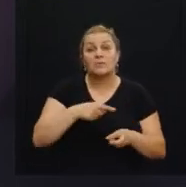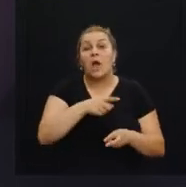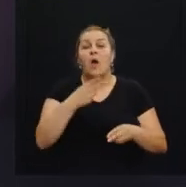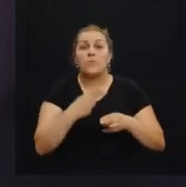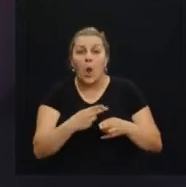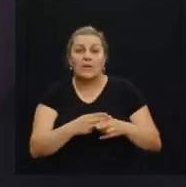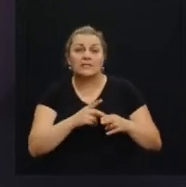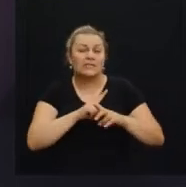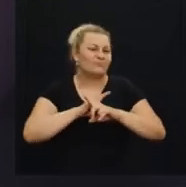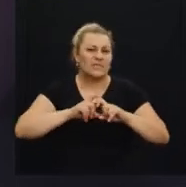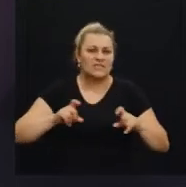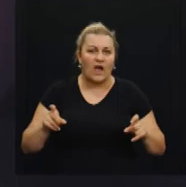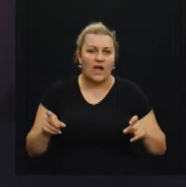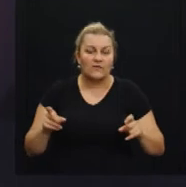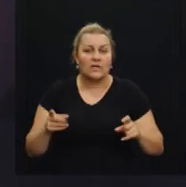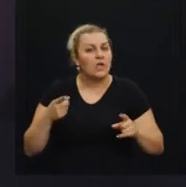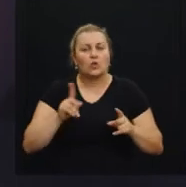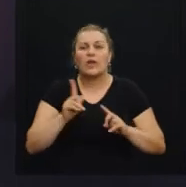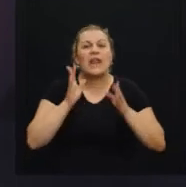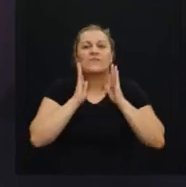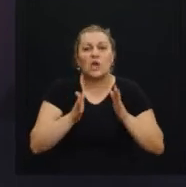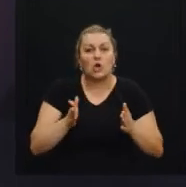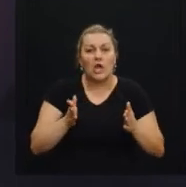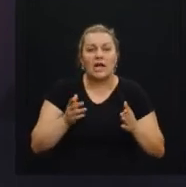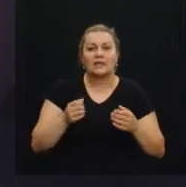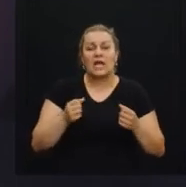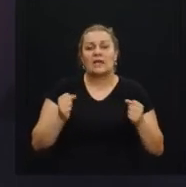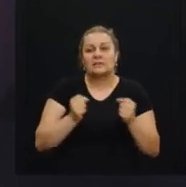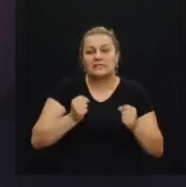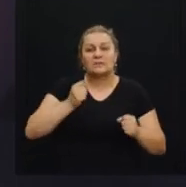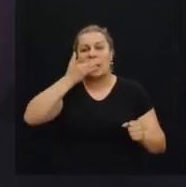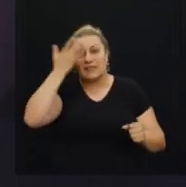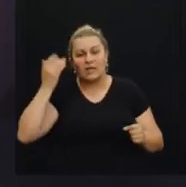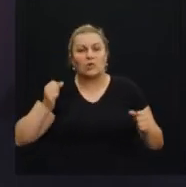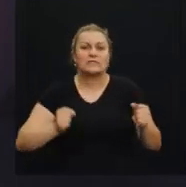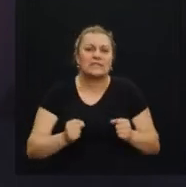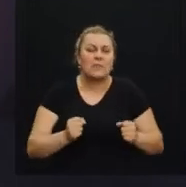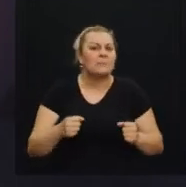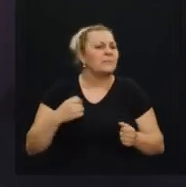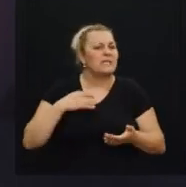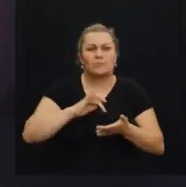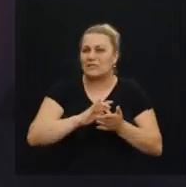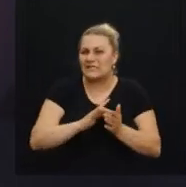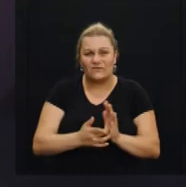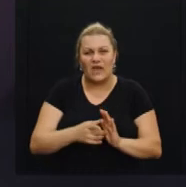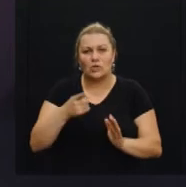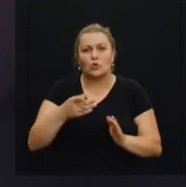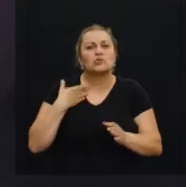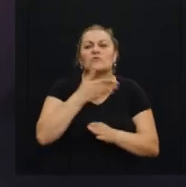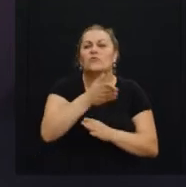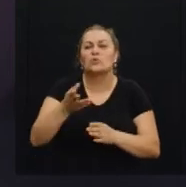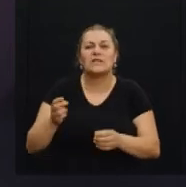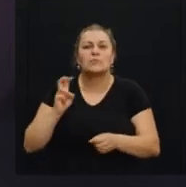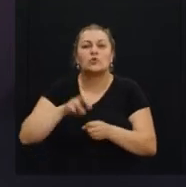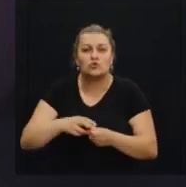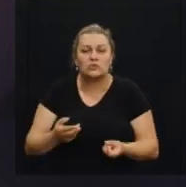ovaki naki. Nevjerovatno je to, rećemo zima, ljeto, zima, sve smo mi to, svugdje smo